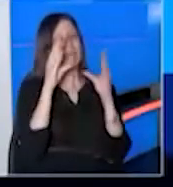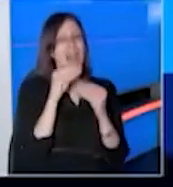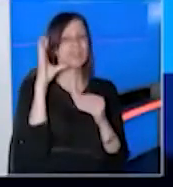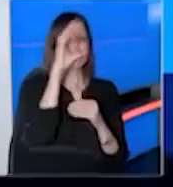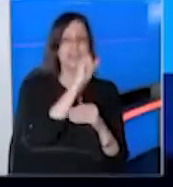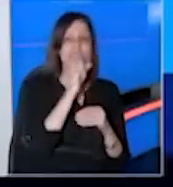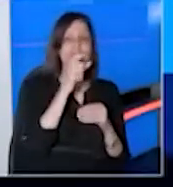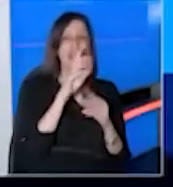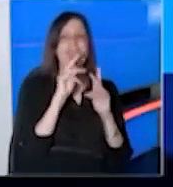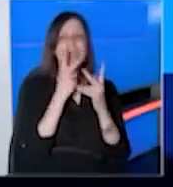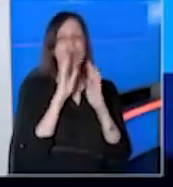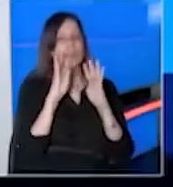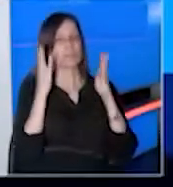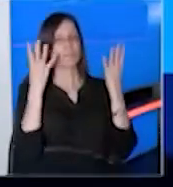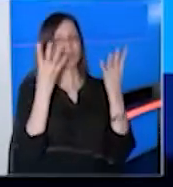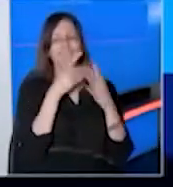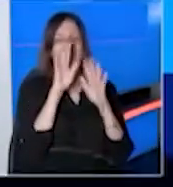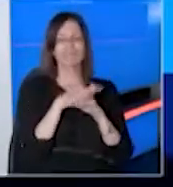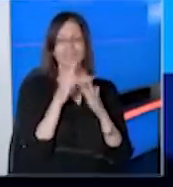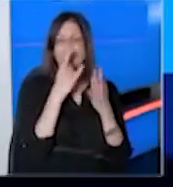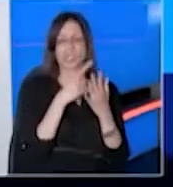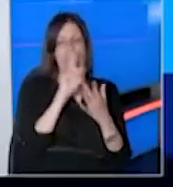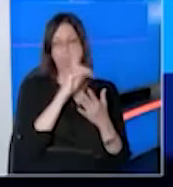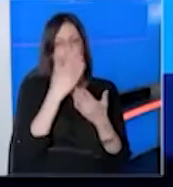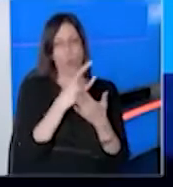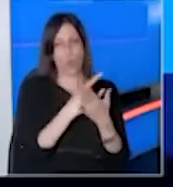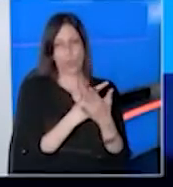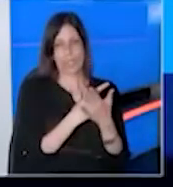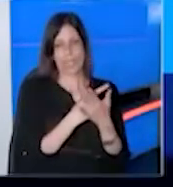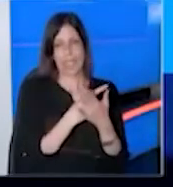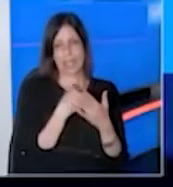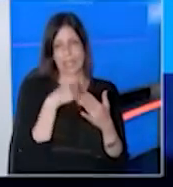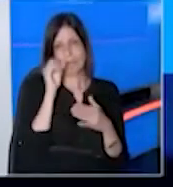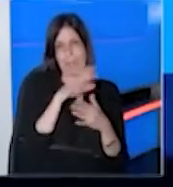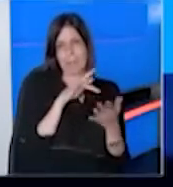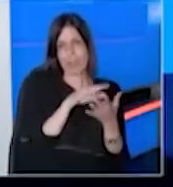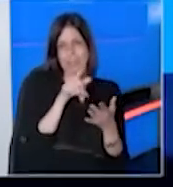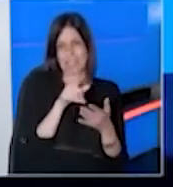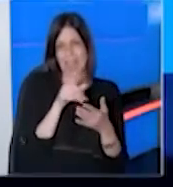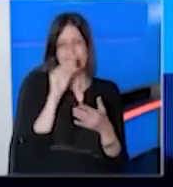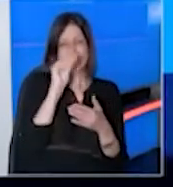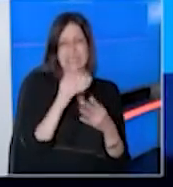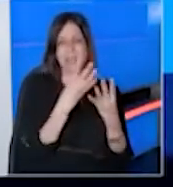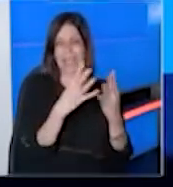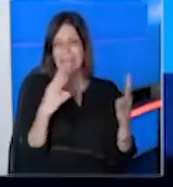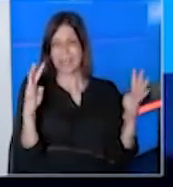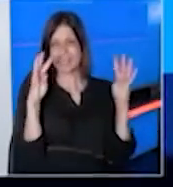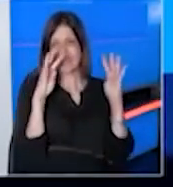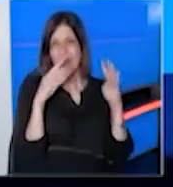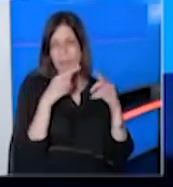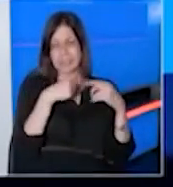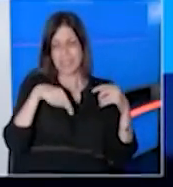שקהילות מגודרות בארץ, זו לקונה בחוק, זה לא חוקי. לשים, אני גם בא ממקום כזה, לשים גידור מסביב לקו